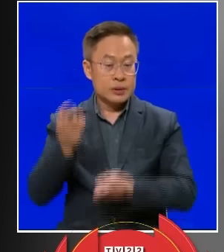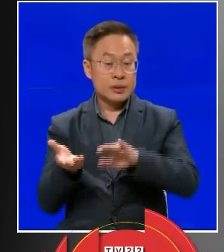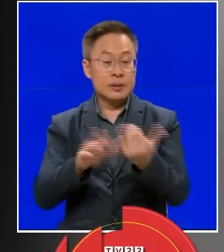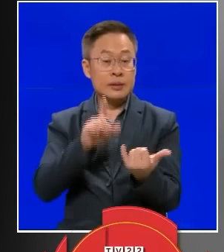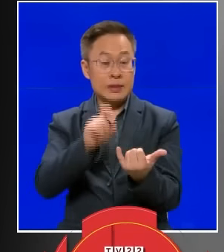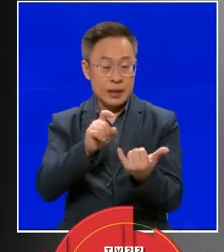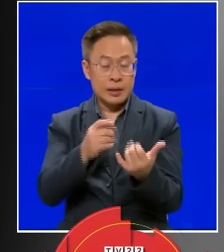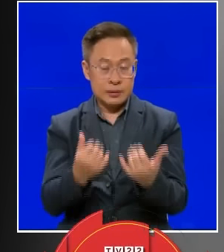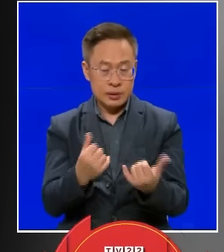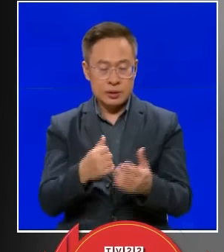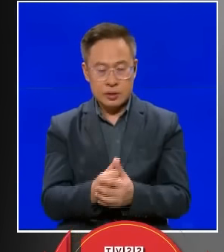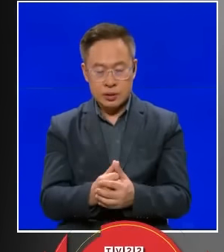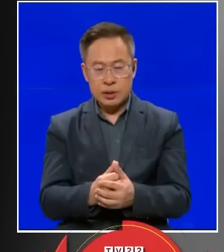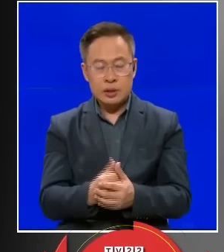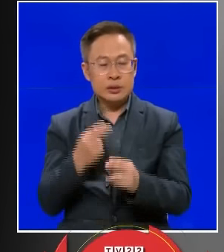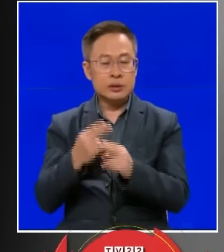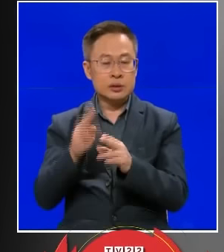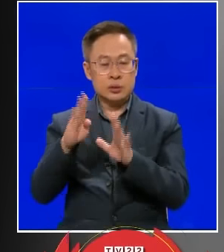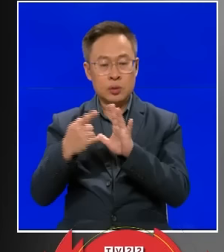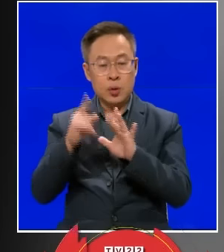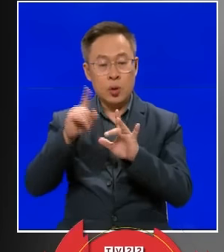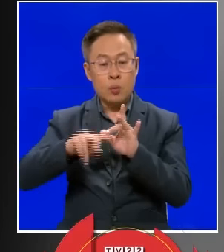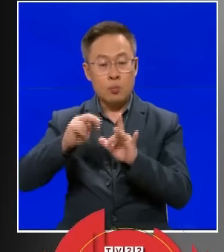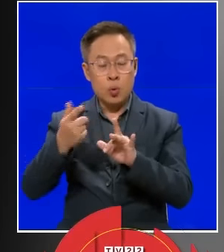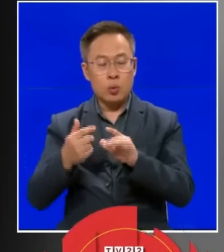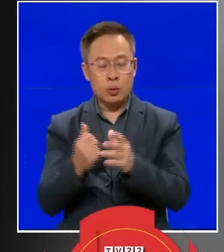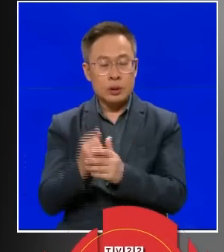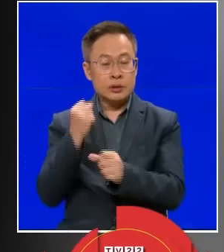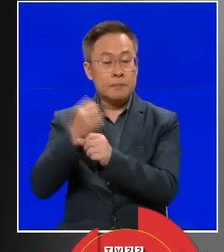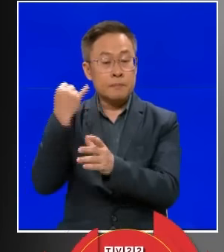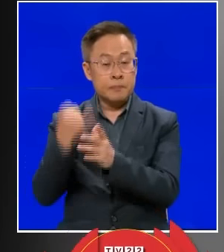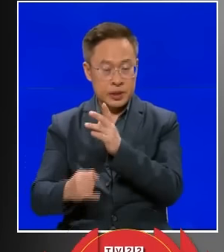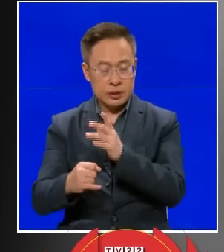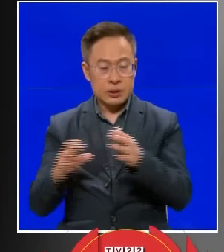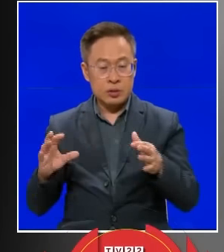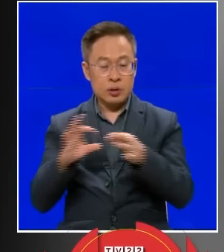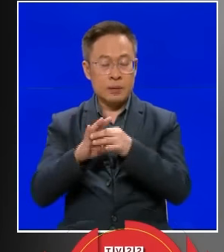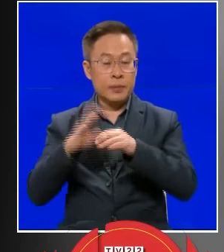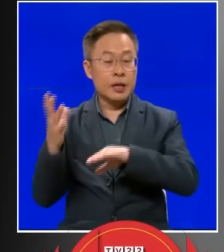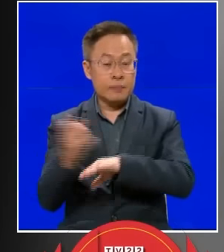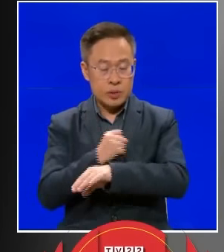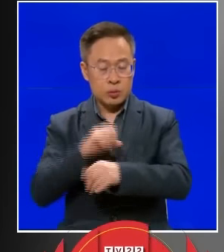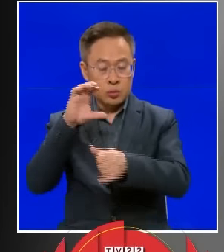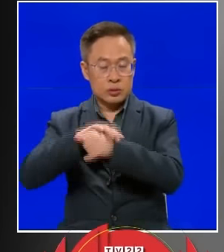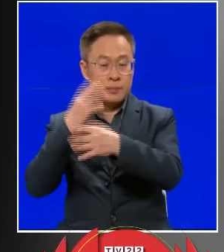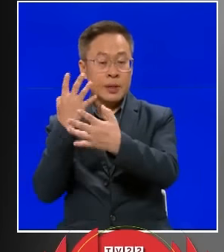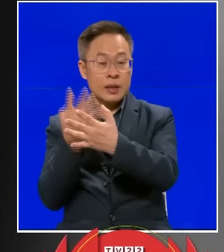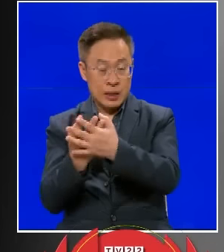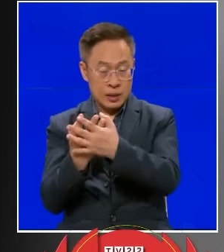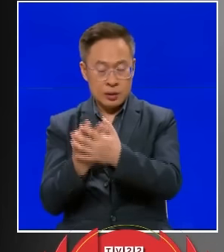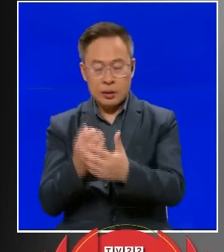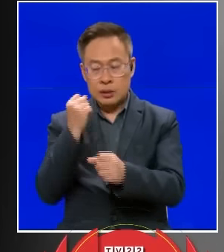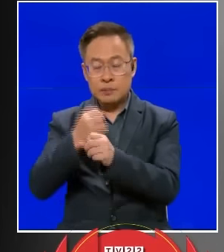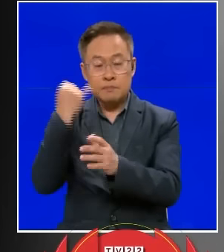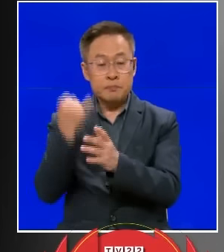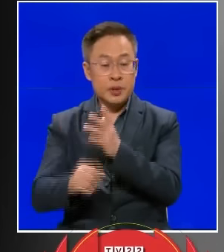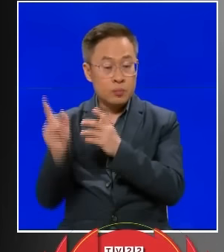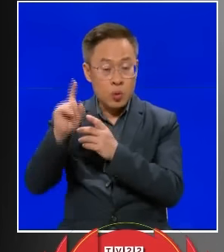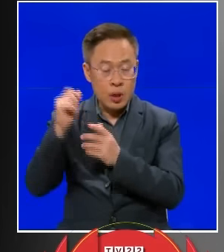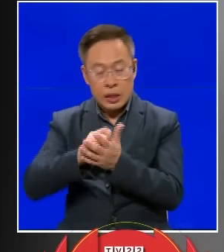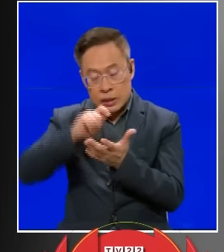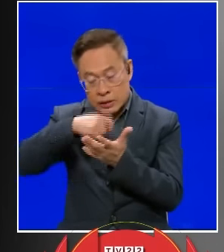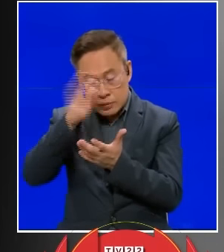ต้องหางคดีการเมืองเสียชีวิตด้วยอาการหัวใจหยุดเต้นเฉียบพลัน 14พฤษภาคมจากการอดอาหารและน้ำประท้วงเพื่อเรียกร้องให้